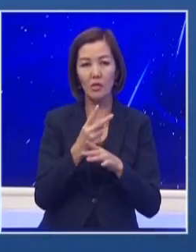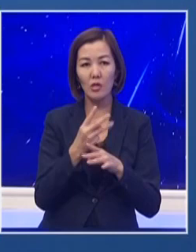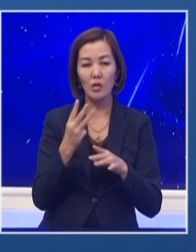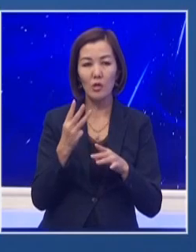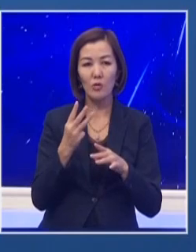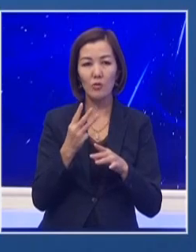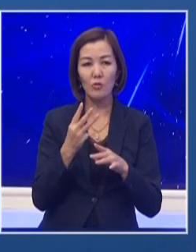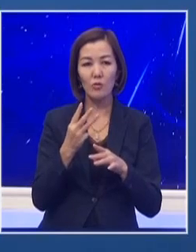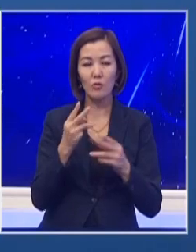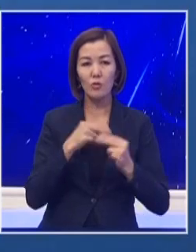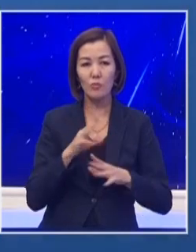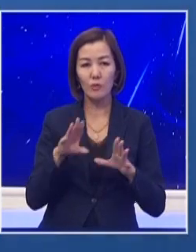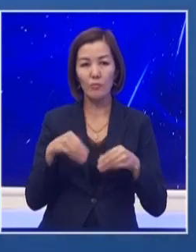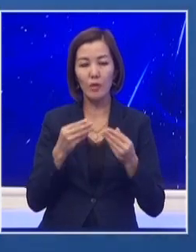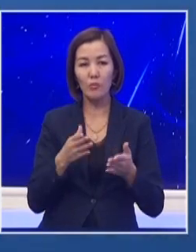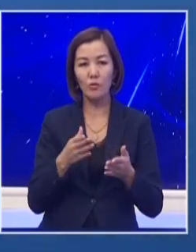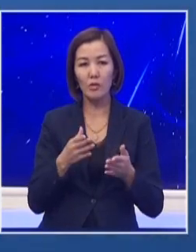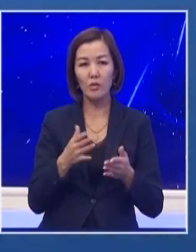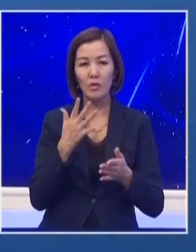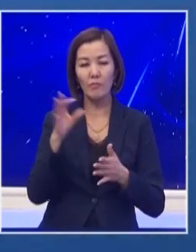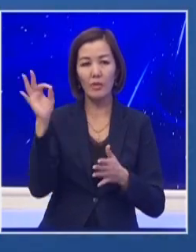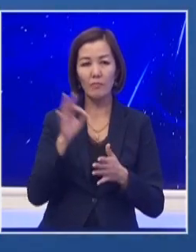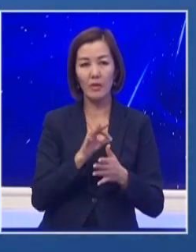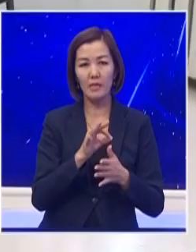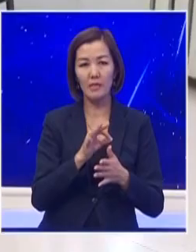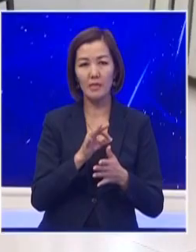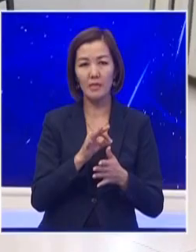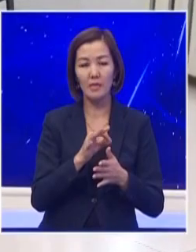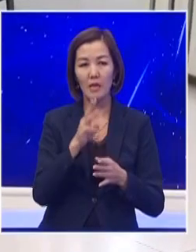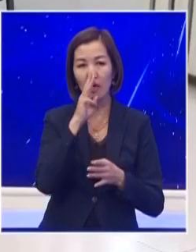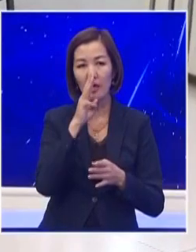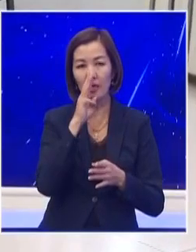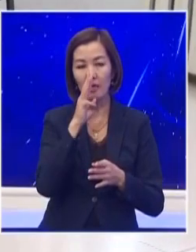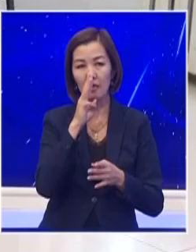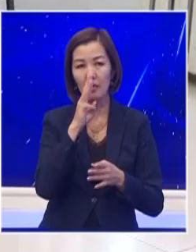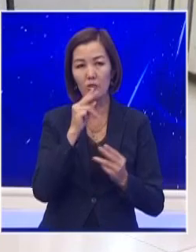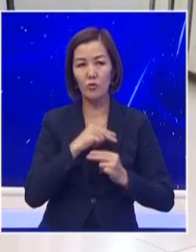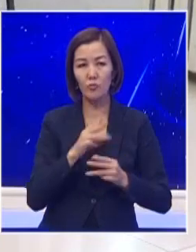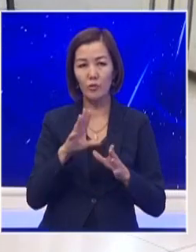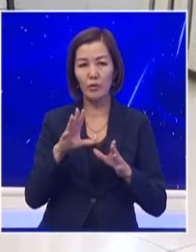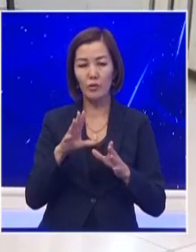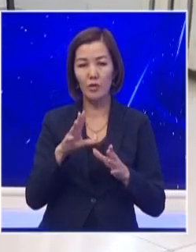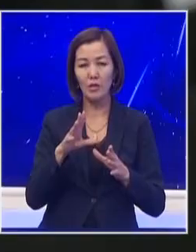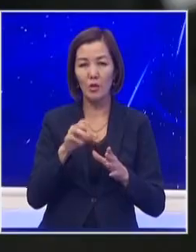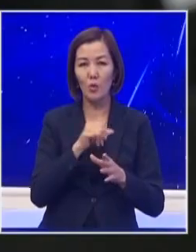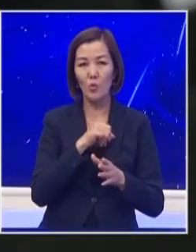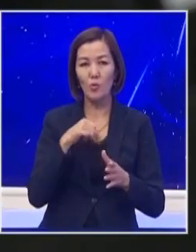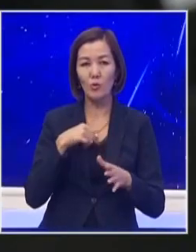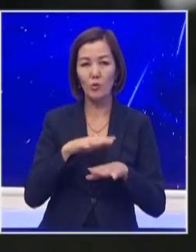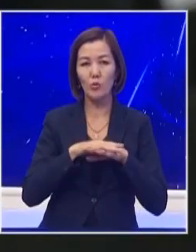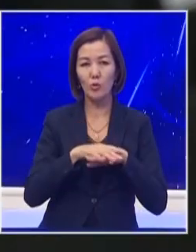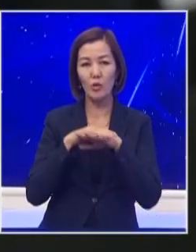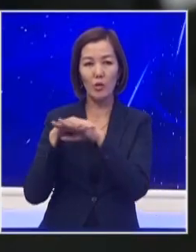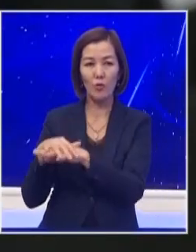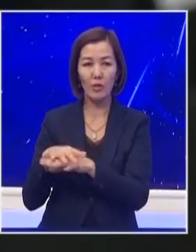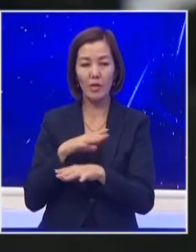үшінші жұмыс берушінің 5% өзінің айлығынан жұмыс беруші өз есебінен төлейді. Бұл